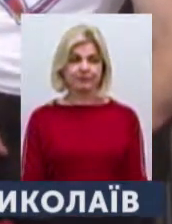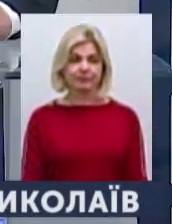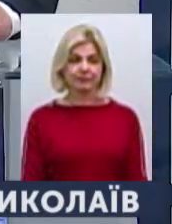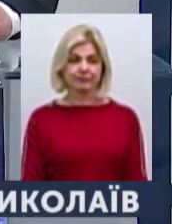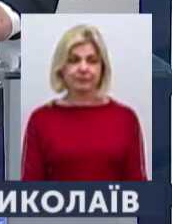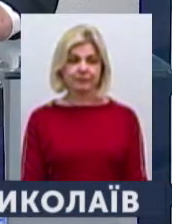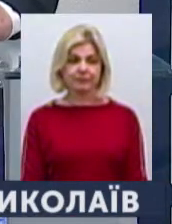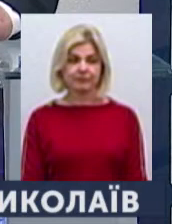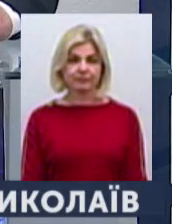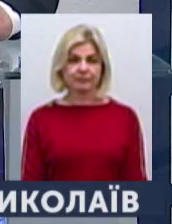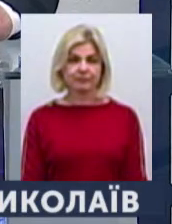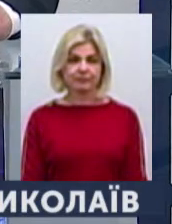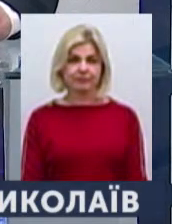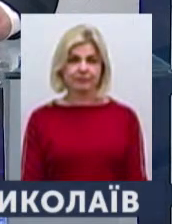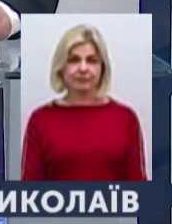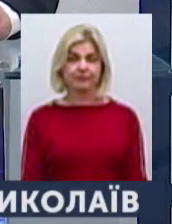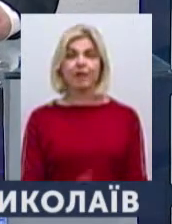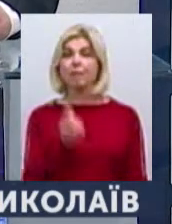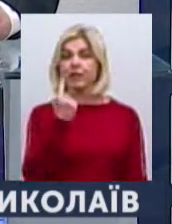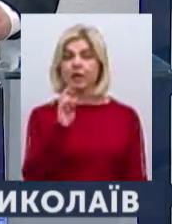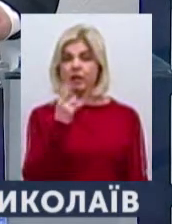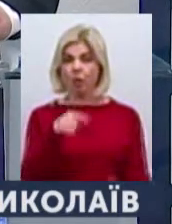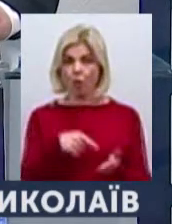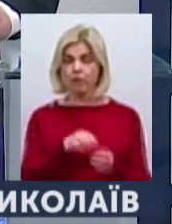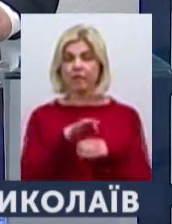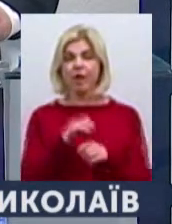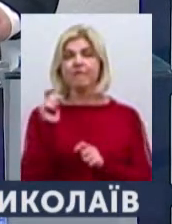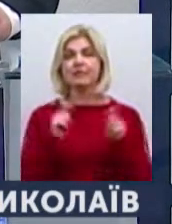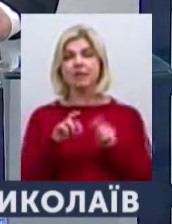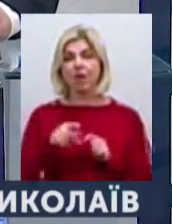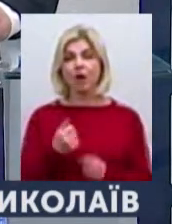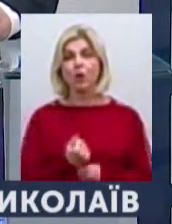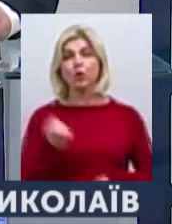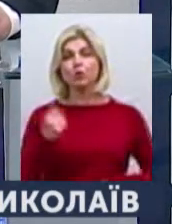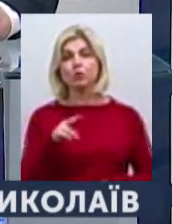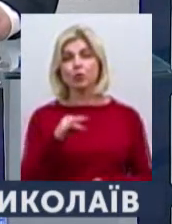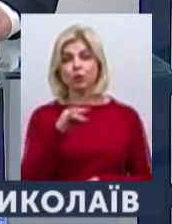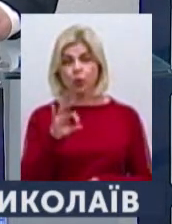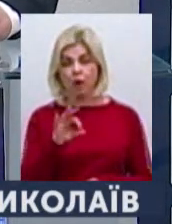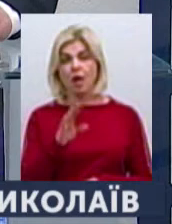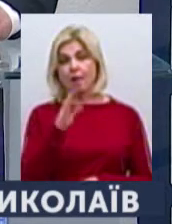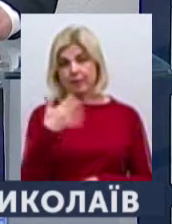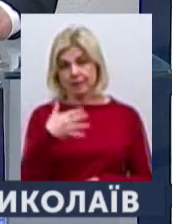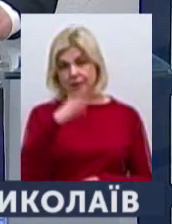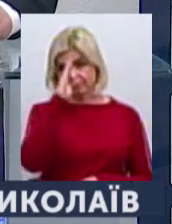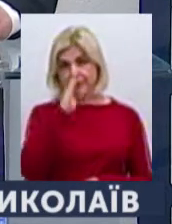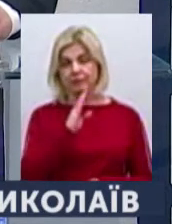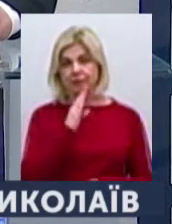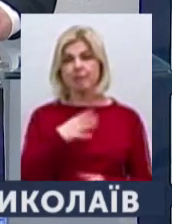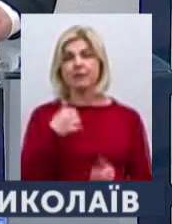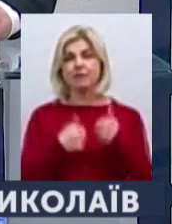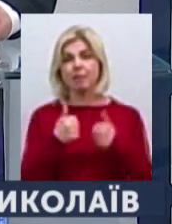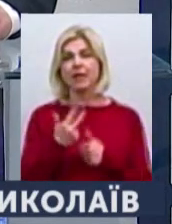Миколаївщини. Вперше в Миколаїві відбувся фестиваль дзюдо. 150 хлопців та дівчат змагались у трьох вікових категоріях